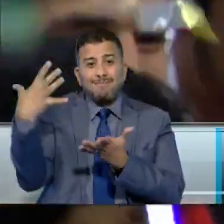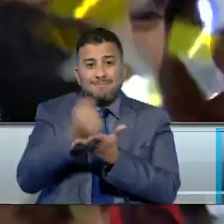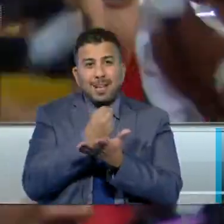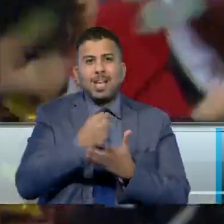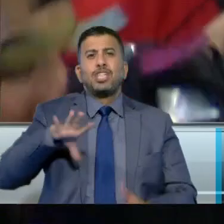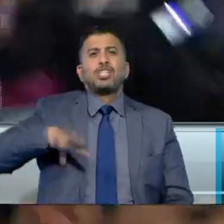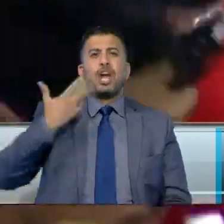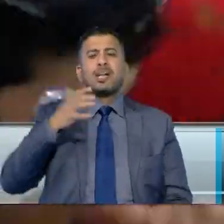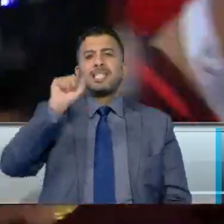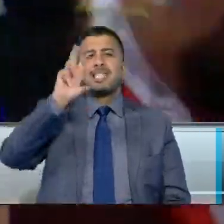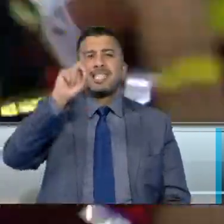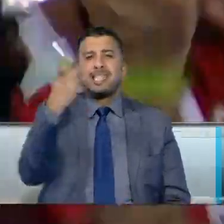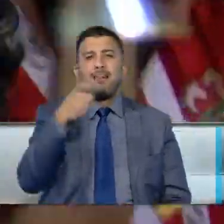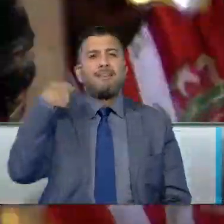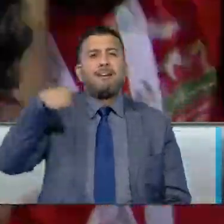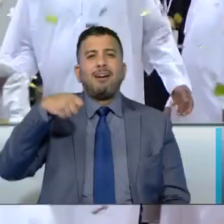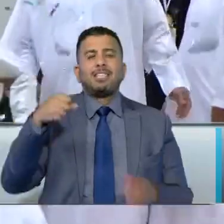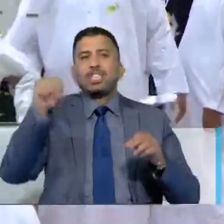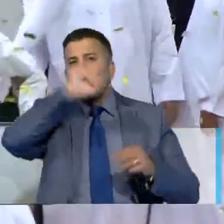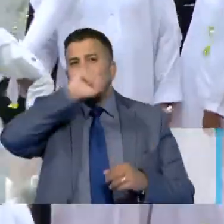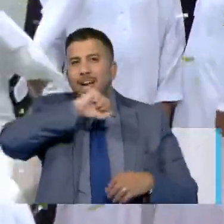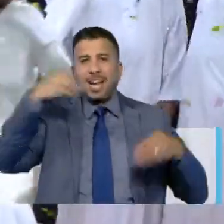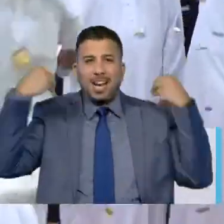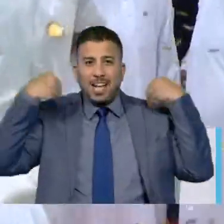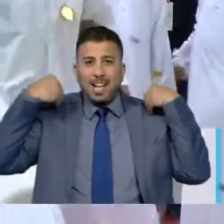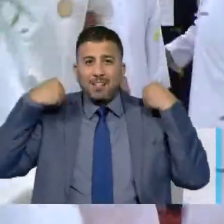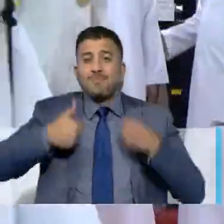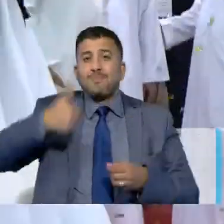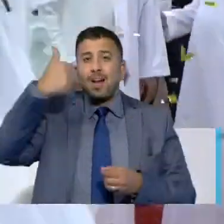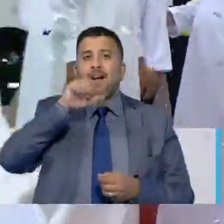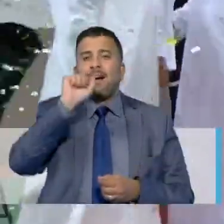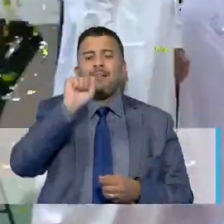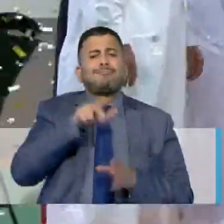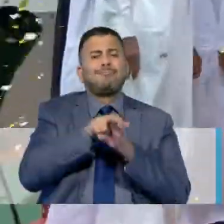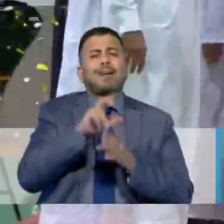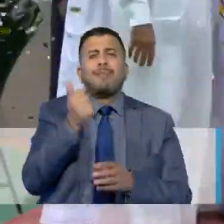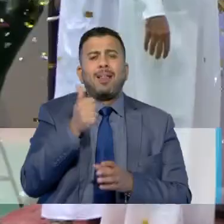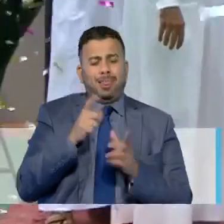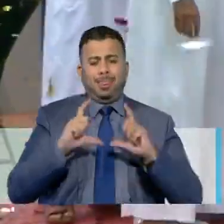صقر بن محمد القاسمي رئيس مجلس الشارقة الرياضي بتتويج الفرسان بدرع الدوري.